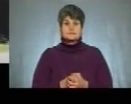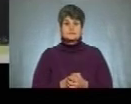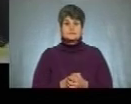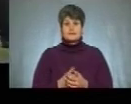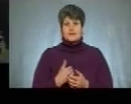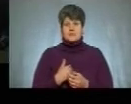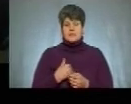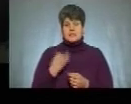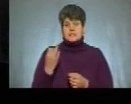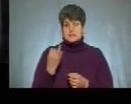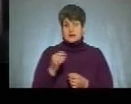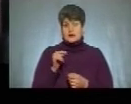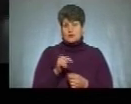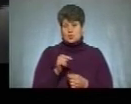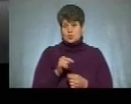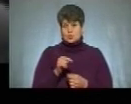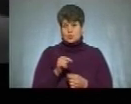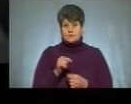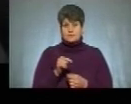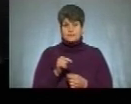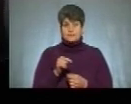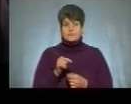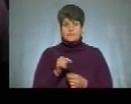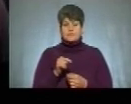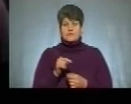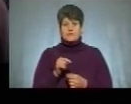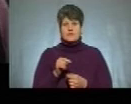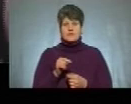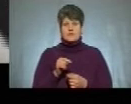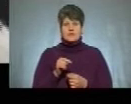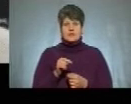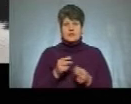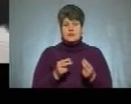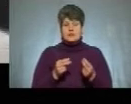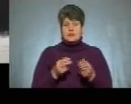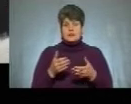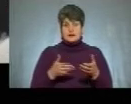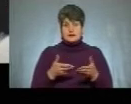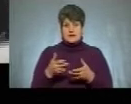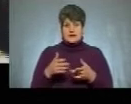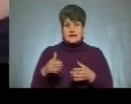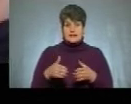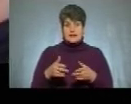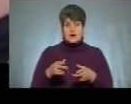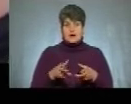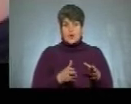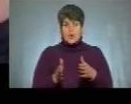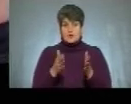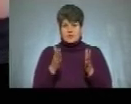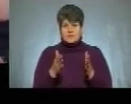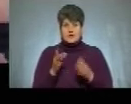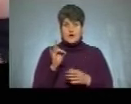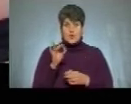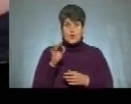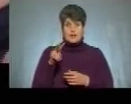Мене зацікавило тут їздження на лижах і катання на роликах. Більше привикла до